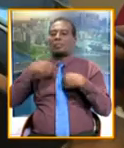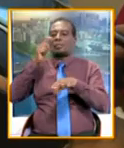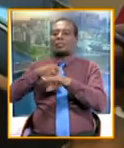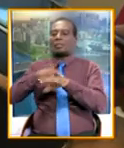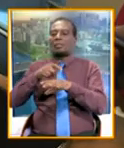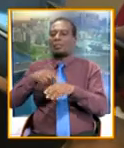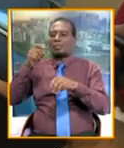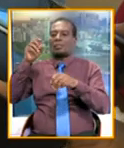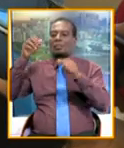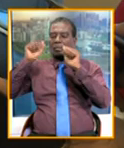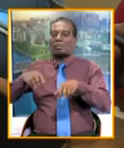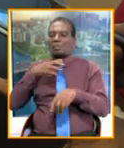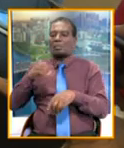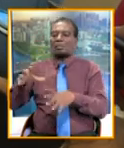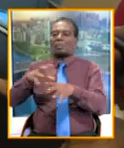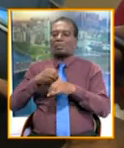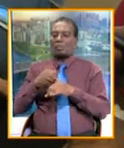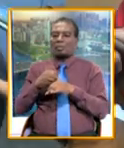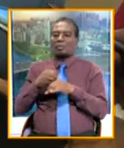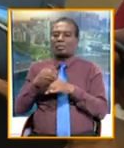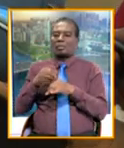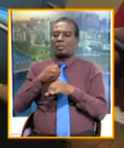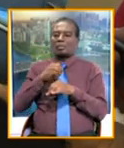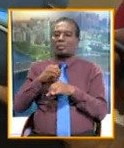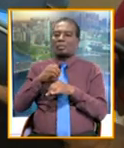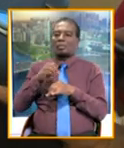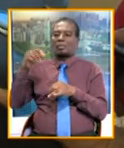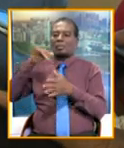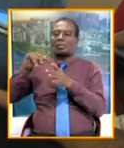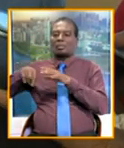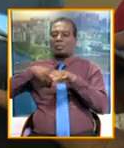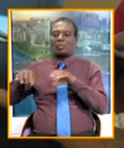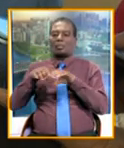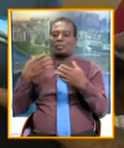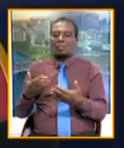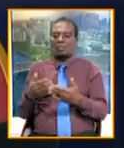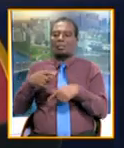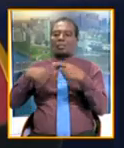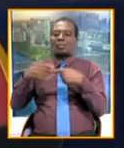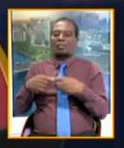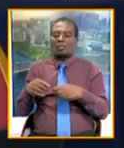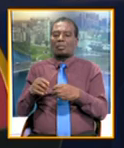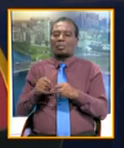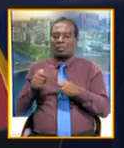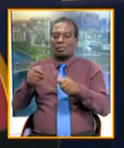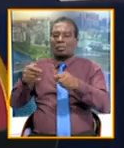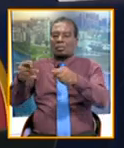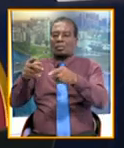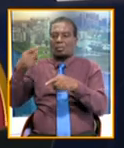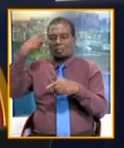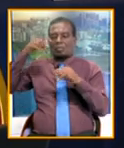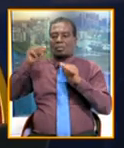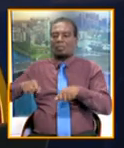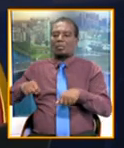la possibilité de s'approprier les outils numériques. Ce que nous faisons maintenant, c'est d'aller à une vitesse accélérée pour que nous